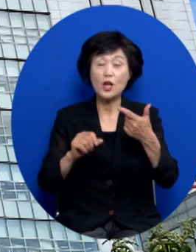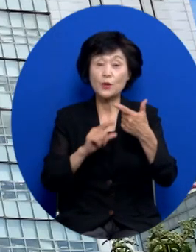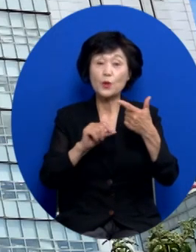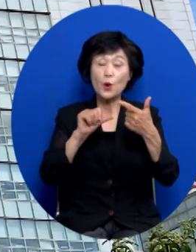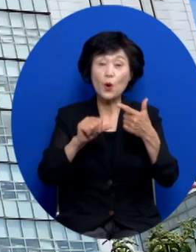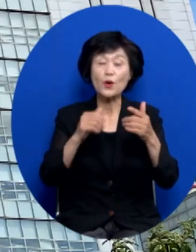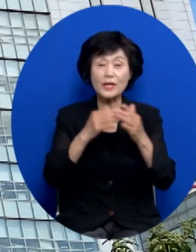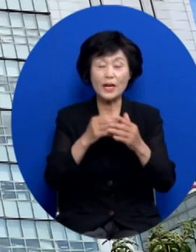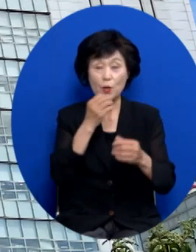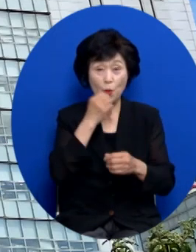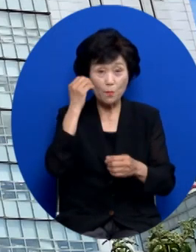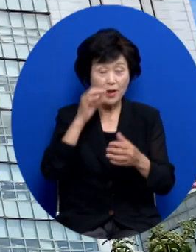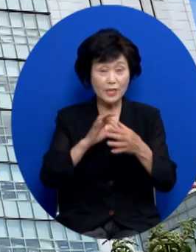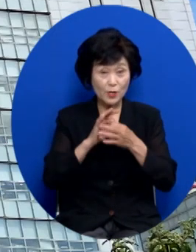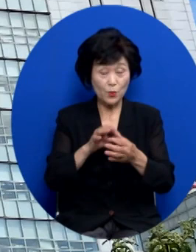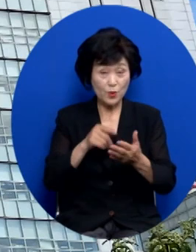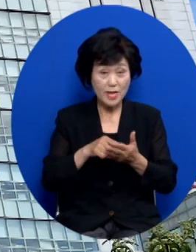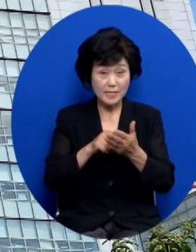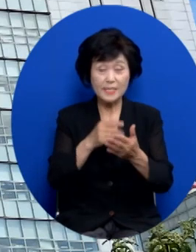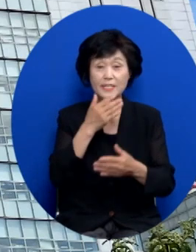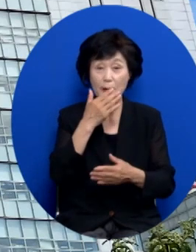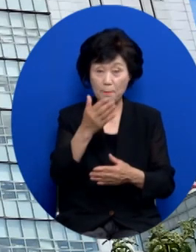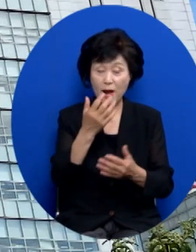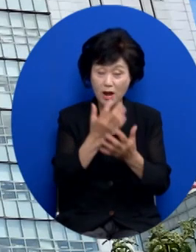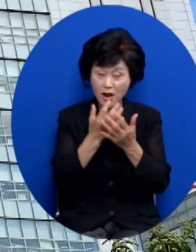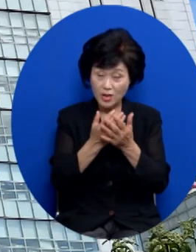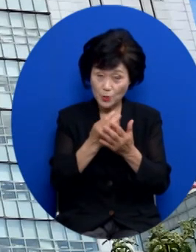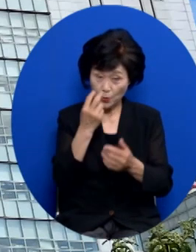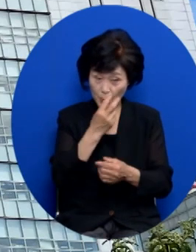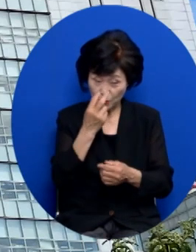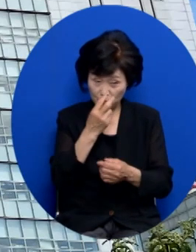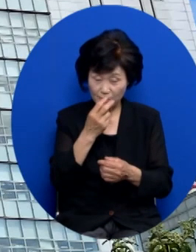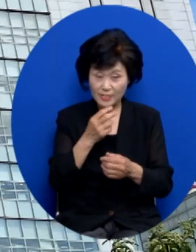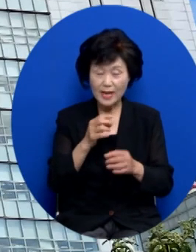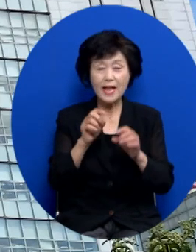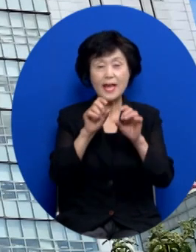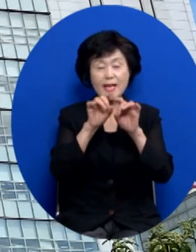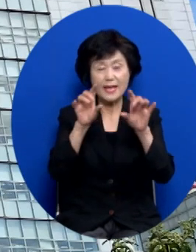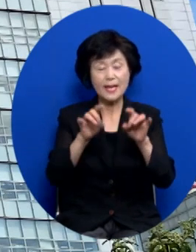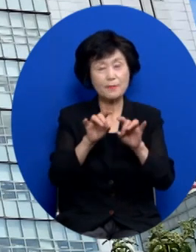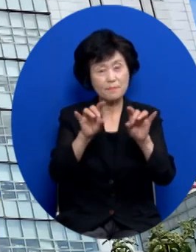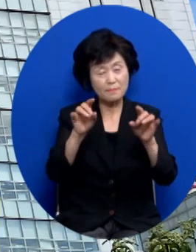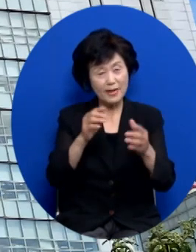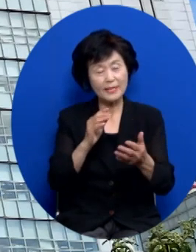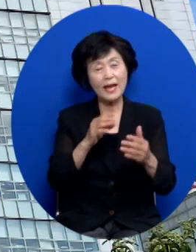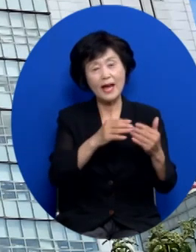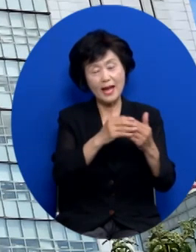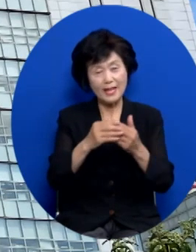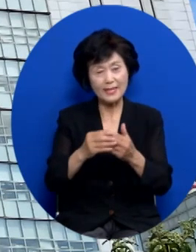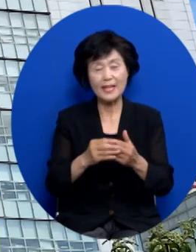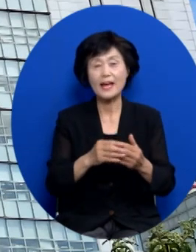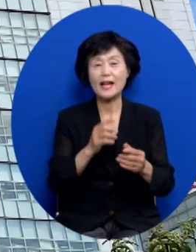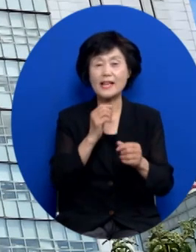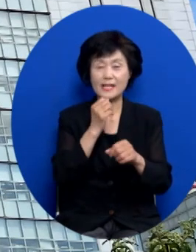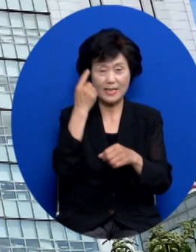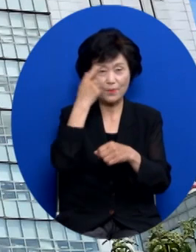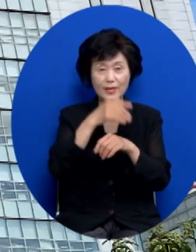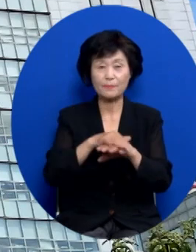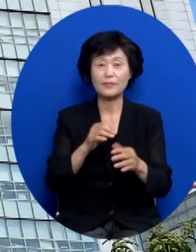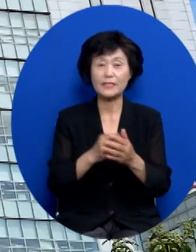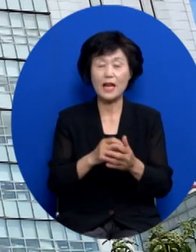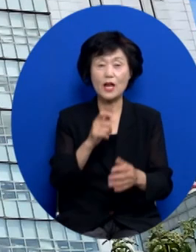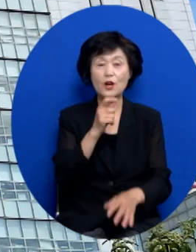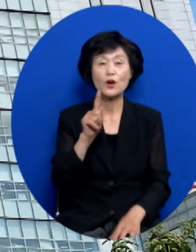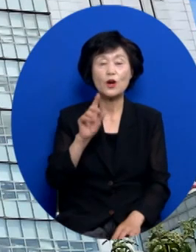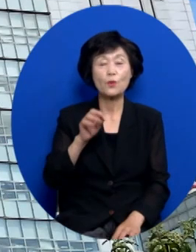홈페이지를 통해 할 수 있으며 12일 서류 심사 결과를 개별적으로 안내할 계획입니다. 광림교회가 존 웨슬리